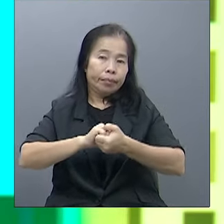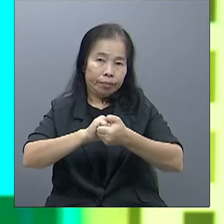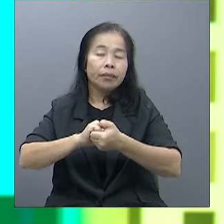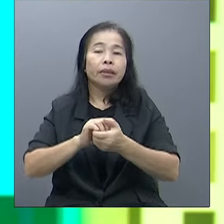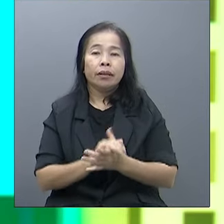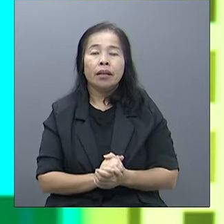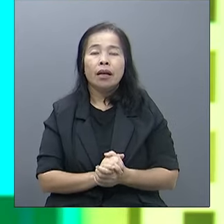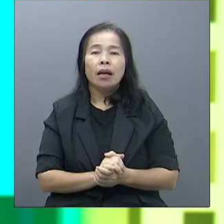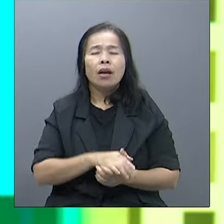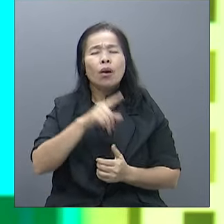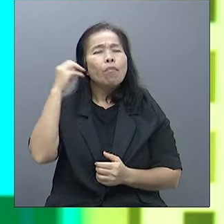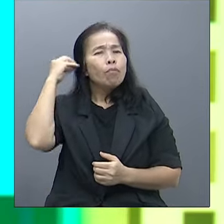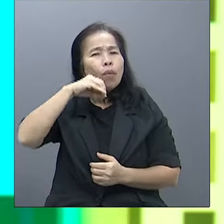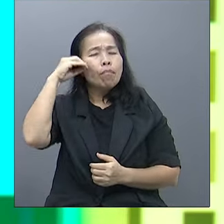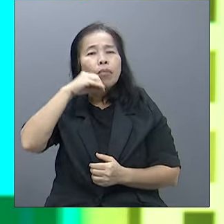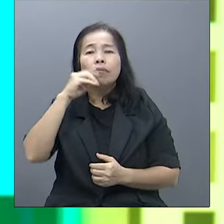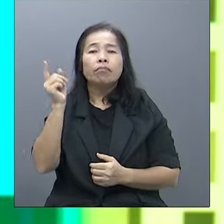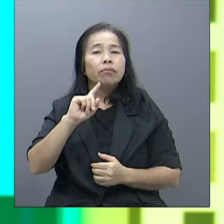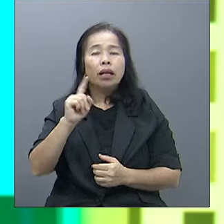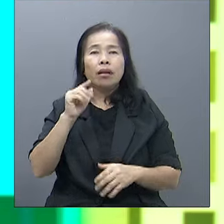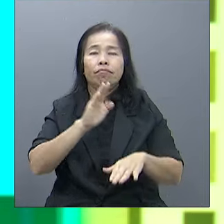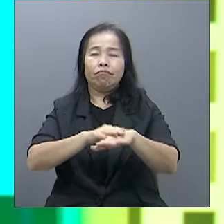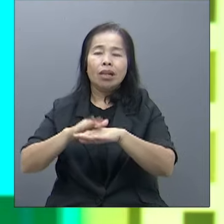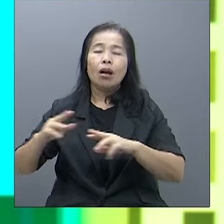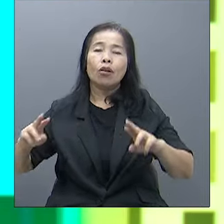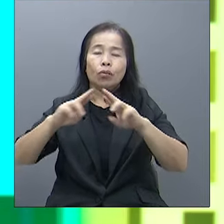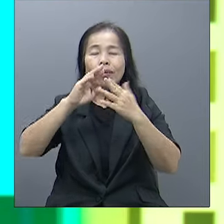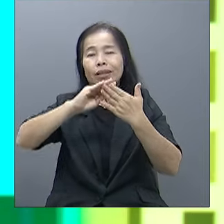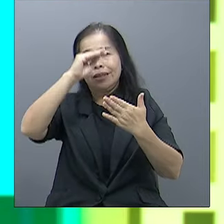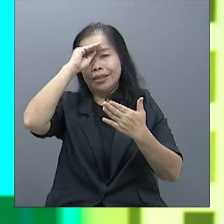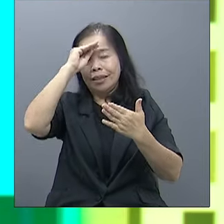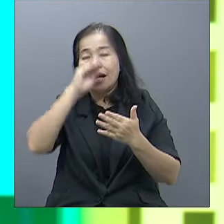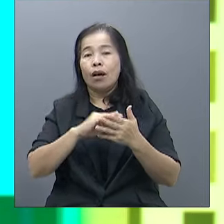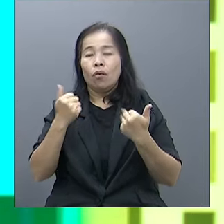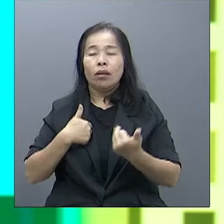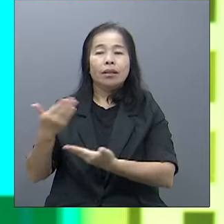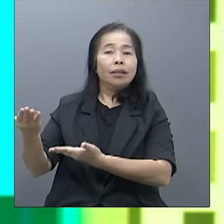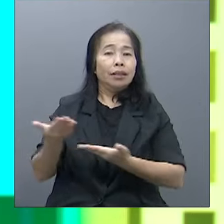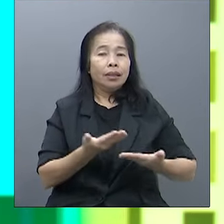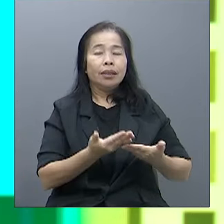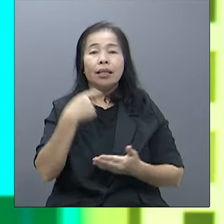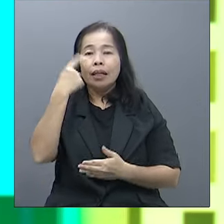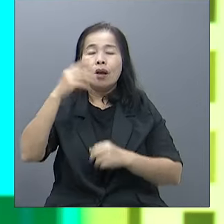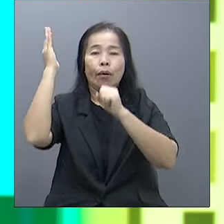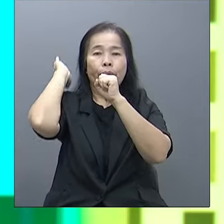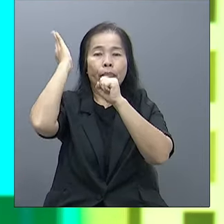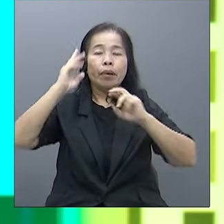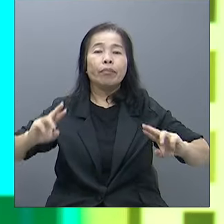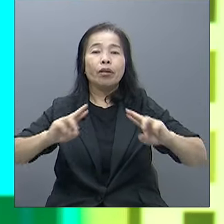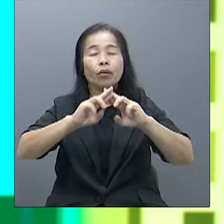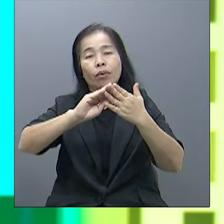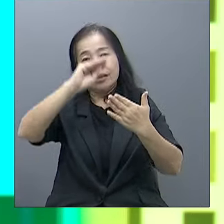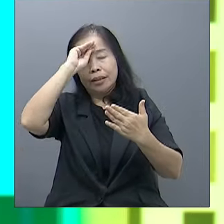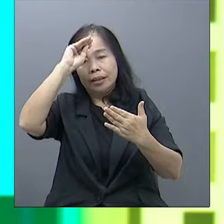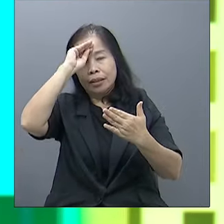งกันหลายครั้งทีเดียวนะคะก็คือกระทรวงศึกษาธิการค่ะวันนี้เราก็ได้รับเกียรตินะคะจากท่านโฆษกกระทรวงศึกษาธิการค่ะโฟนอินกับเ